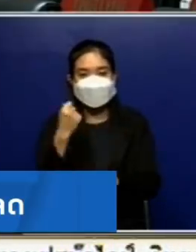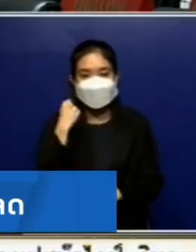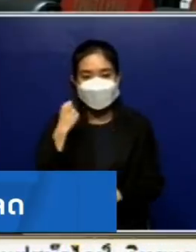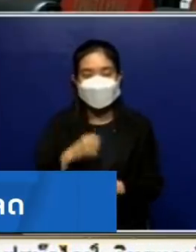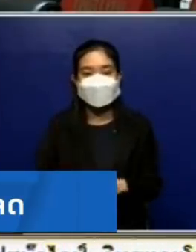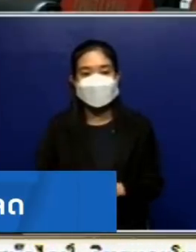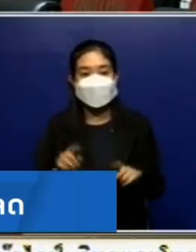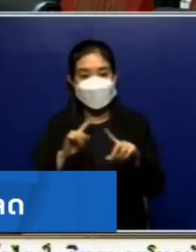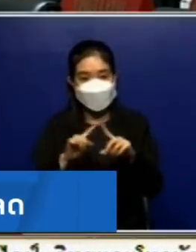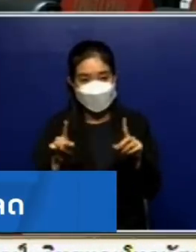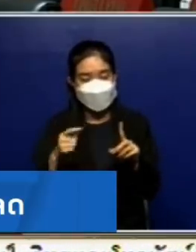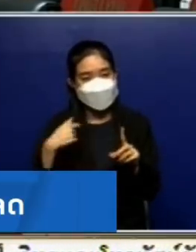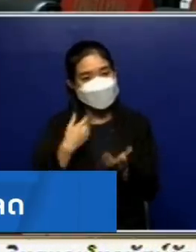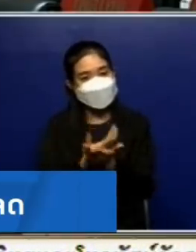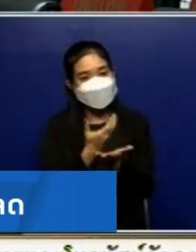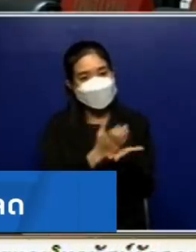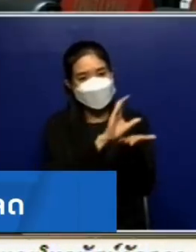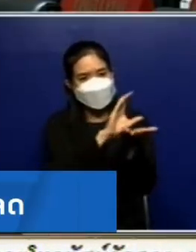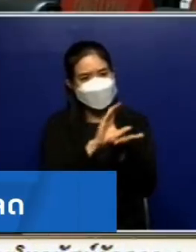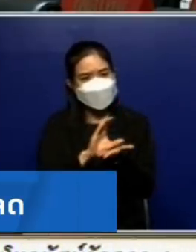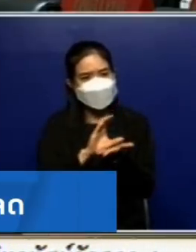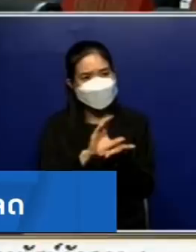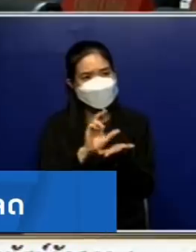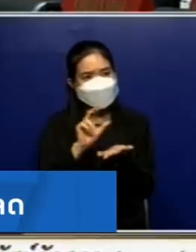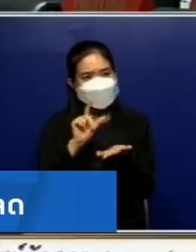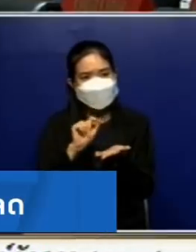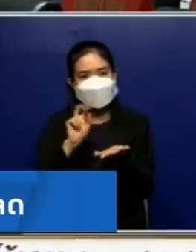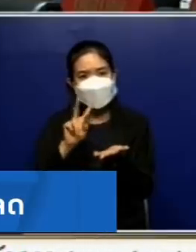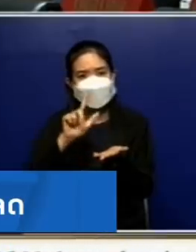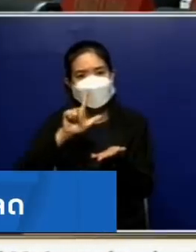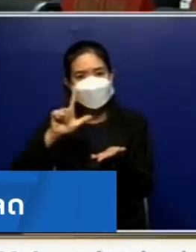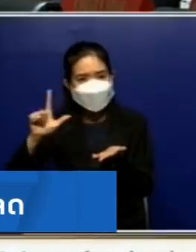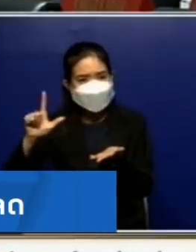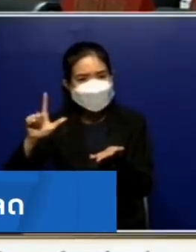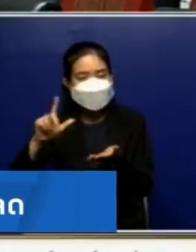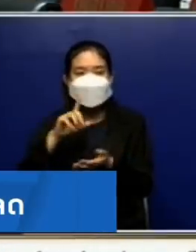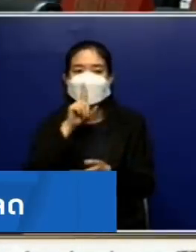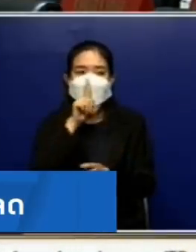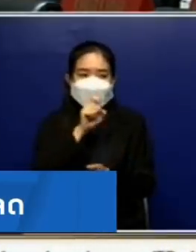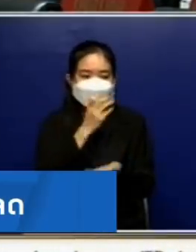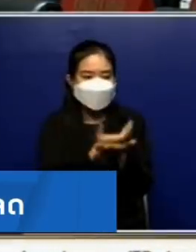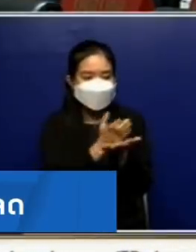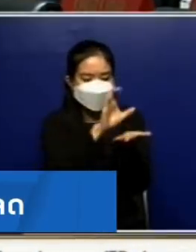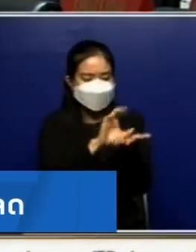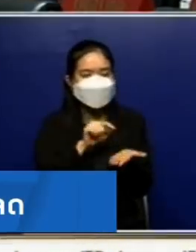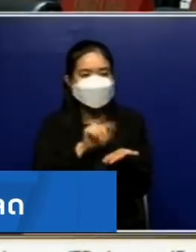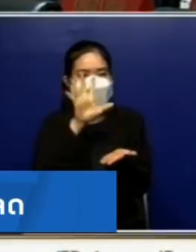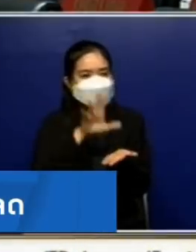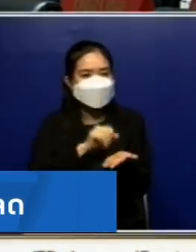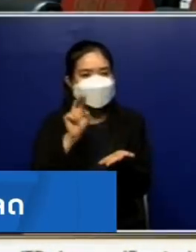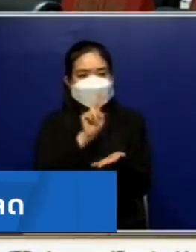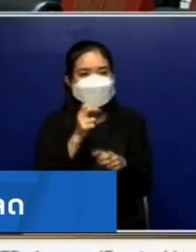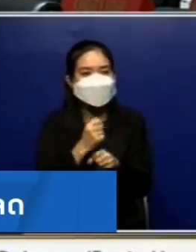กลับได้งบประมาณเพียง22ล้านบาทครับเอามาทำอะไรครับท่านประธานทั้งที่วันนี้ประเทศของเรานั้นมีปัญห